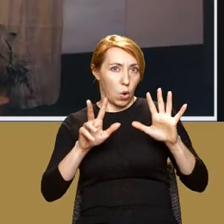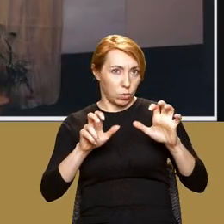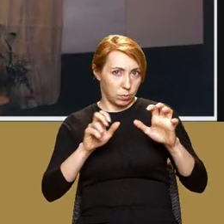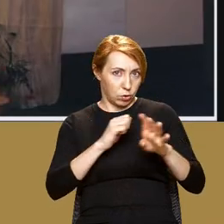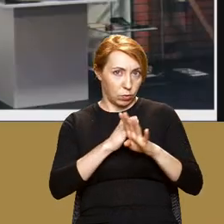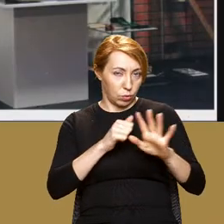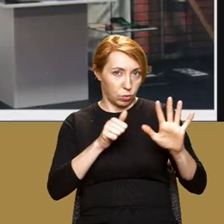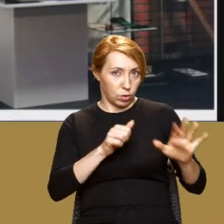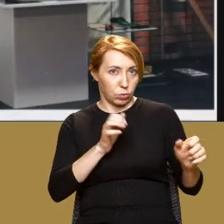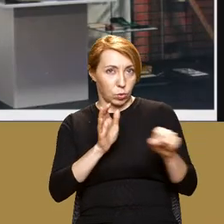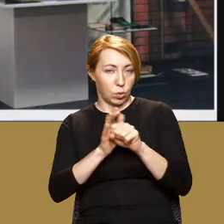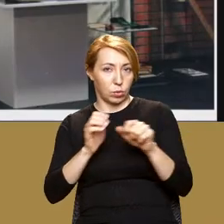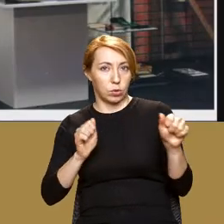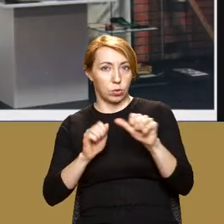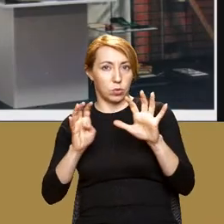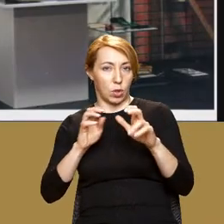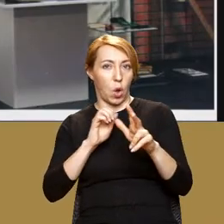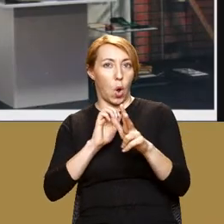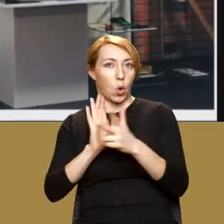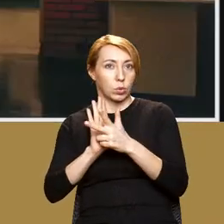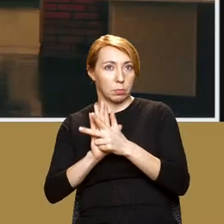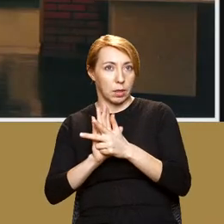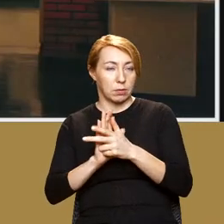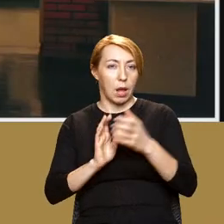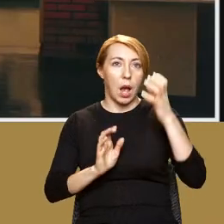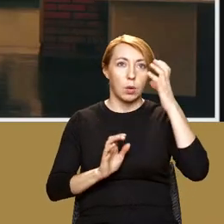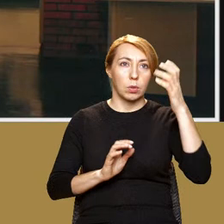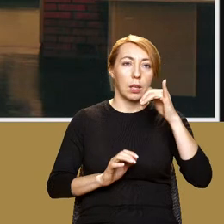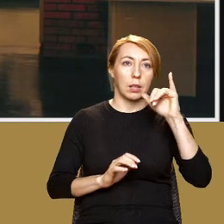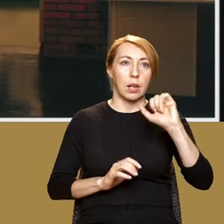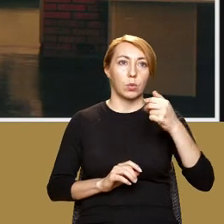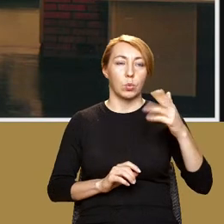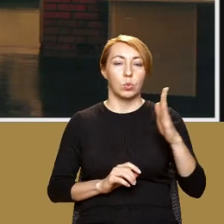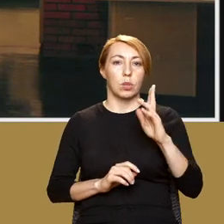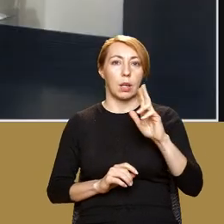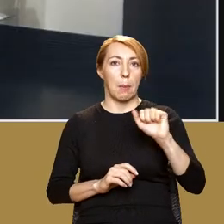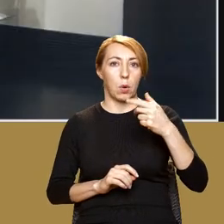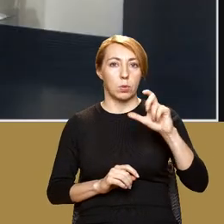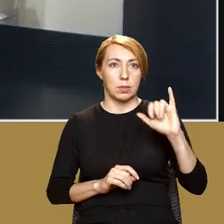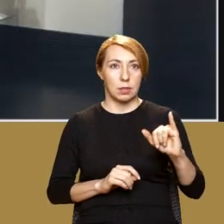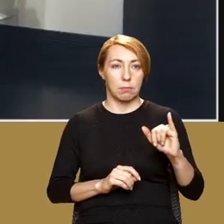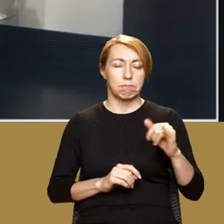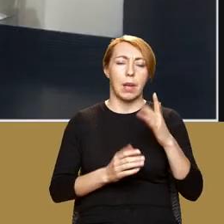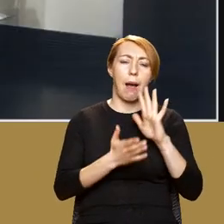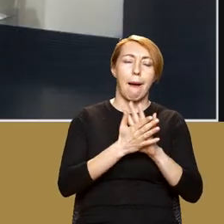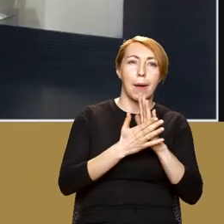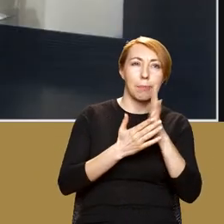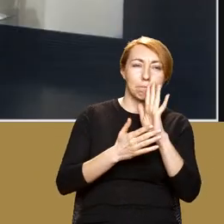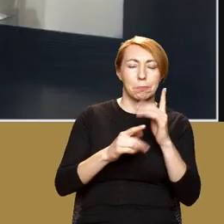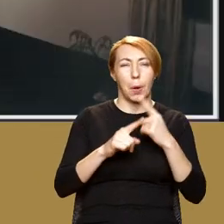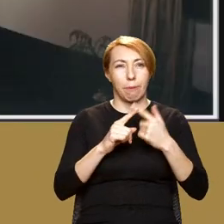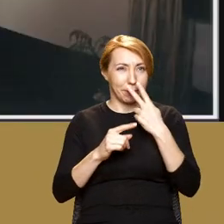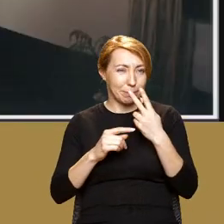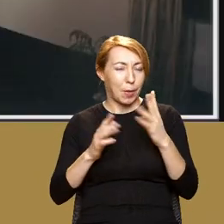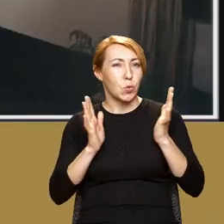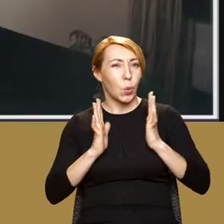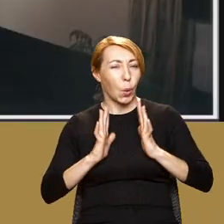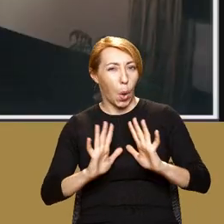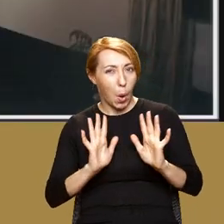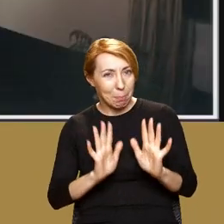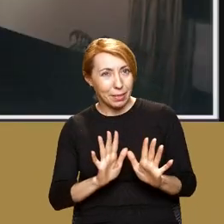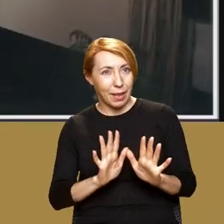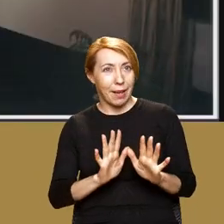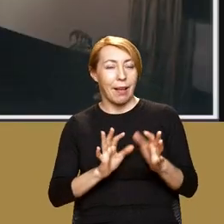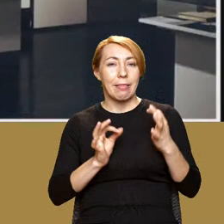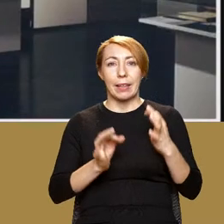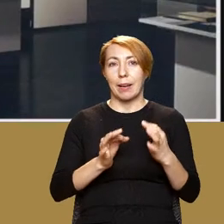1866-1918. Autorem był pan Janusz Kamocki. Charakter wystawy był dosyć skromny, tak jak wspomniałam. W tej chwili